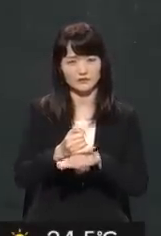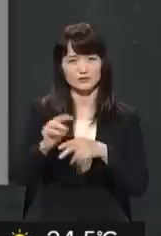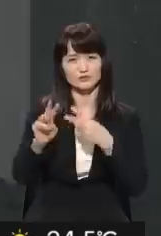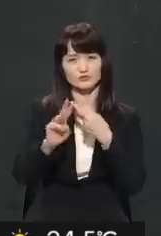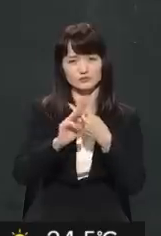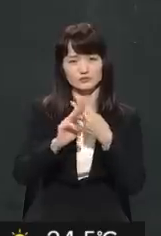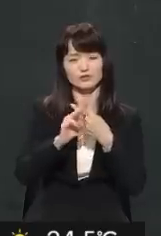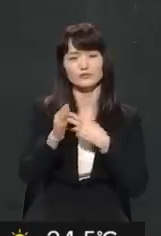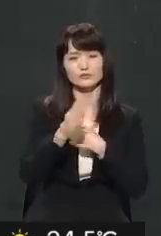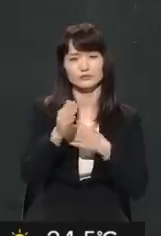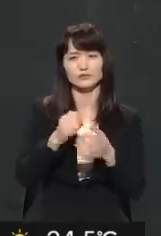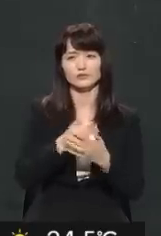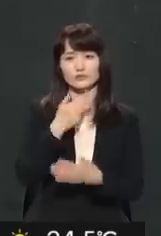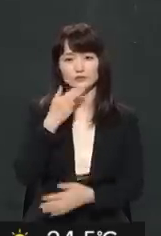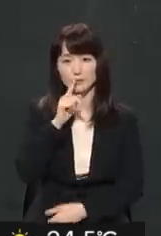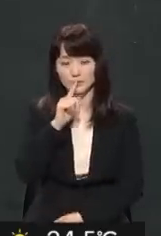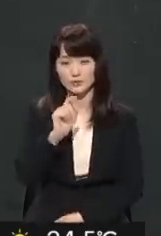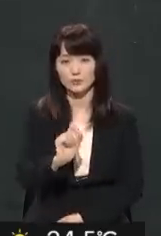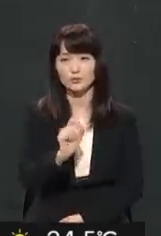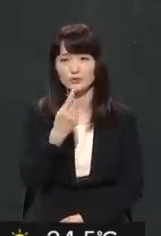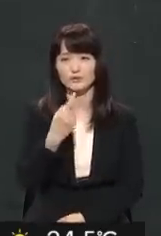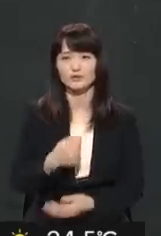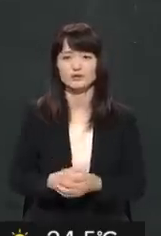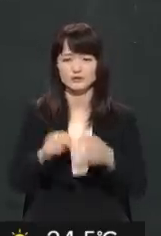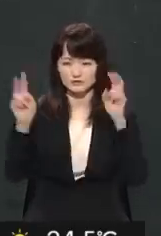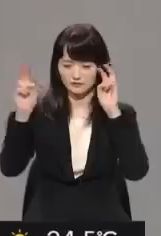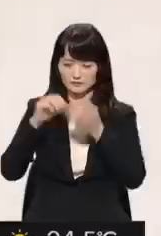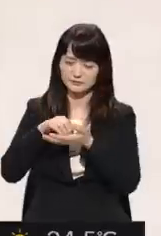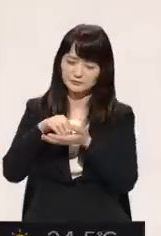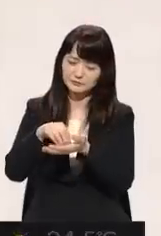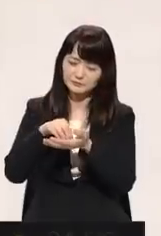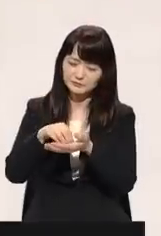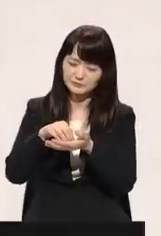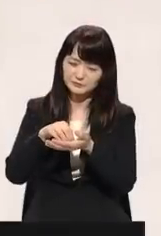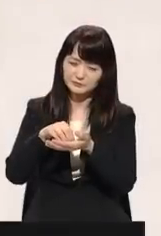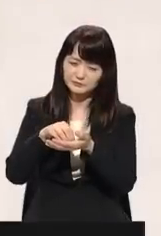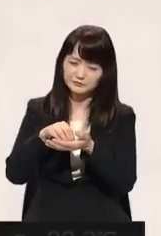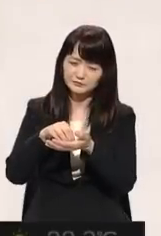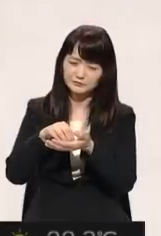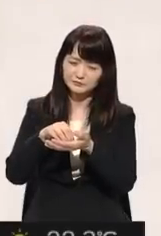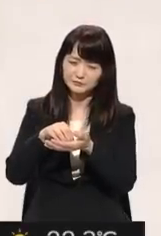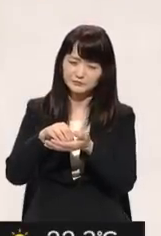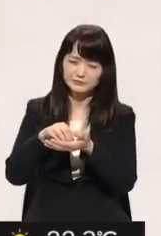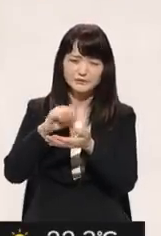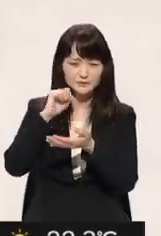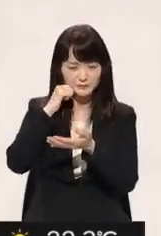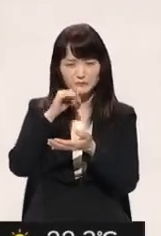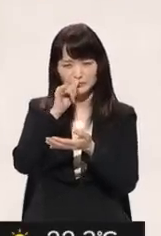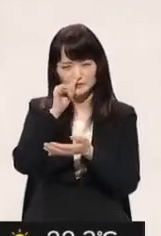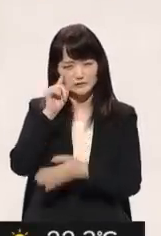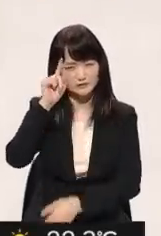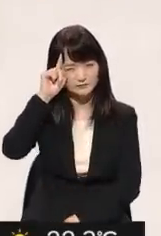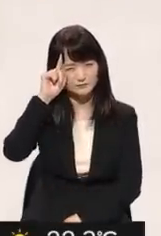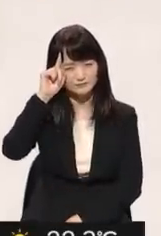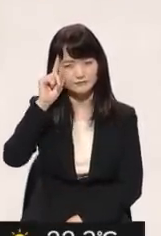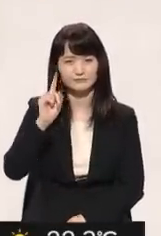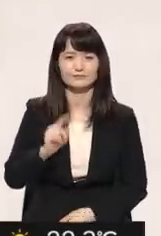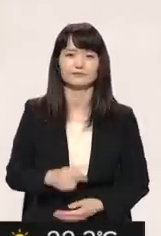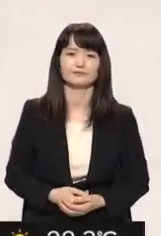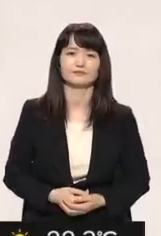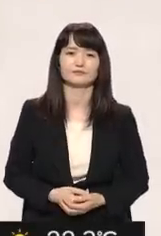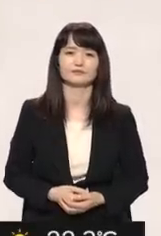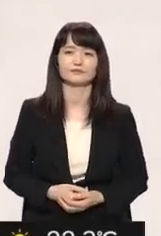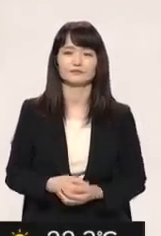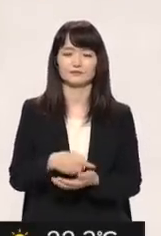했고요. 이 영어 때문에 굉장히 뭐 취업을 하는데도 좀 스트레스를 많이 받고 있다. 중압감을 드러냈다라고 합니다. 그리고